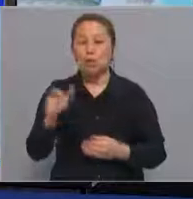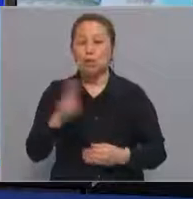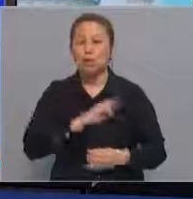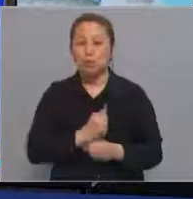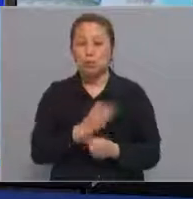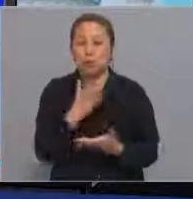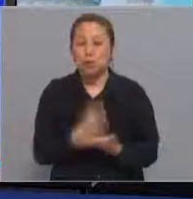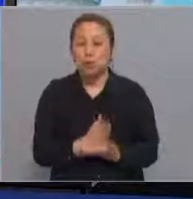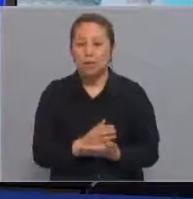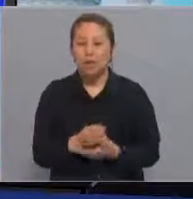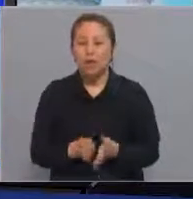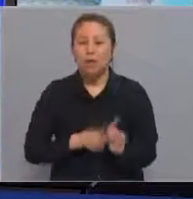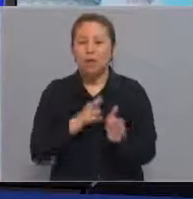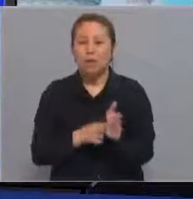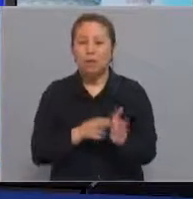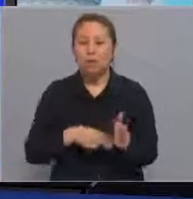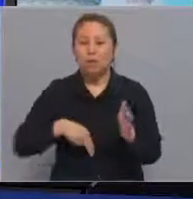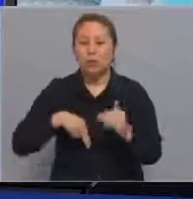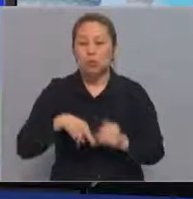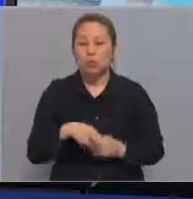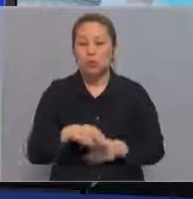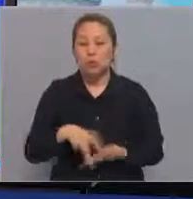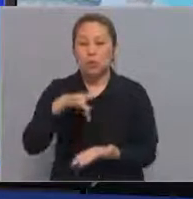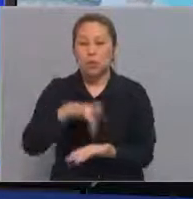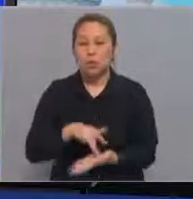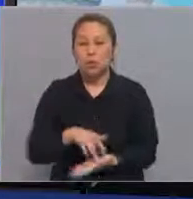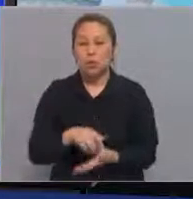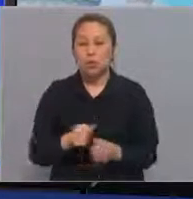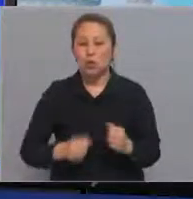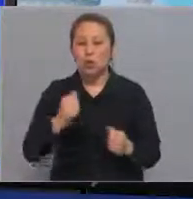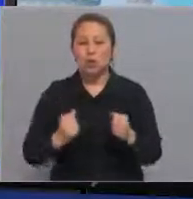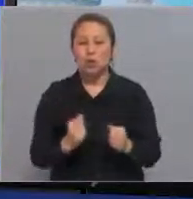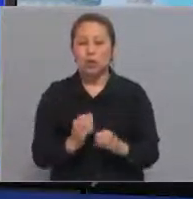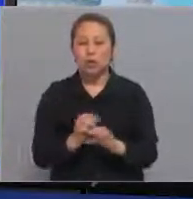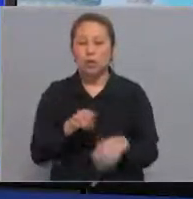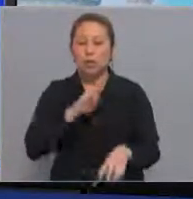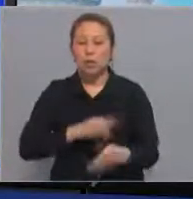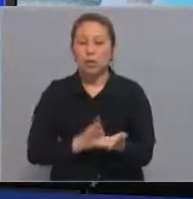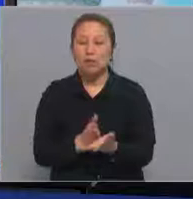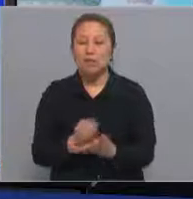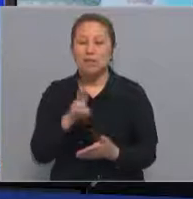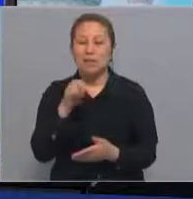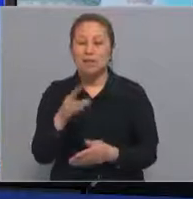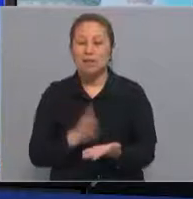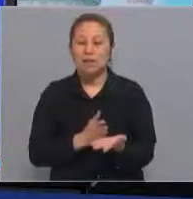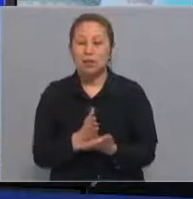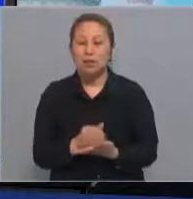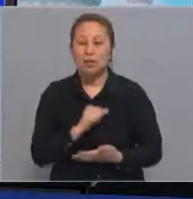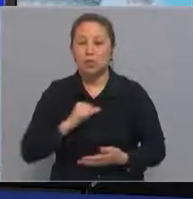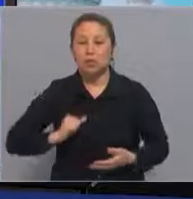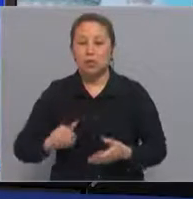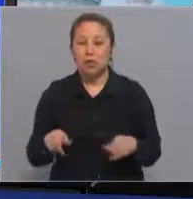жұмыс істейді. Темір жолдың кіреберіс жолымен жабдықталған орталықта жүк көліктерінің тасымалдау қызметі мен кедендік қызмет түрлерде